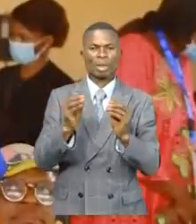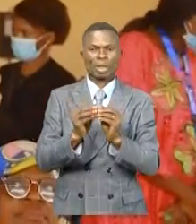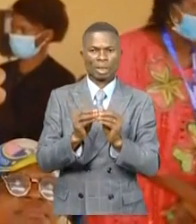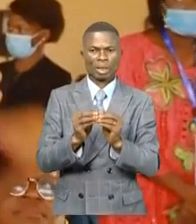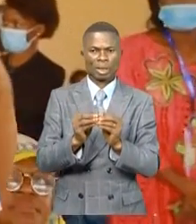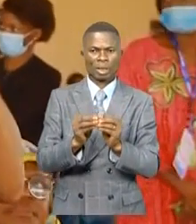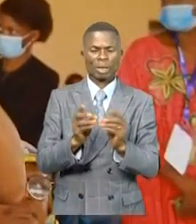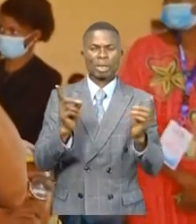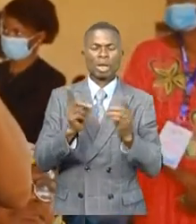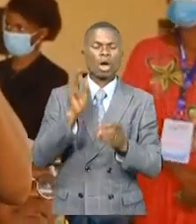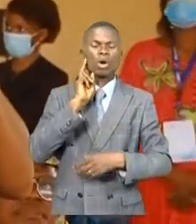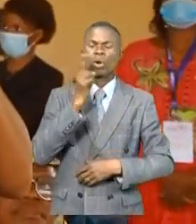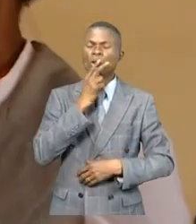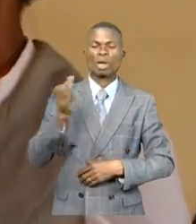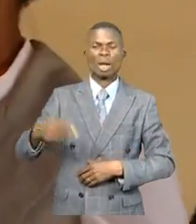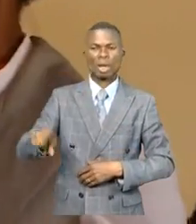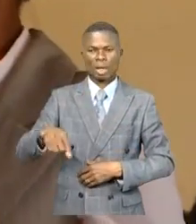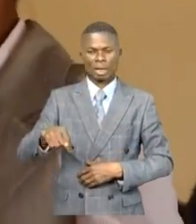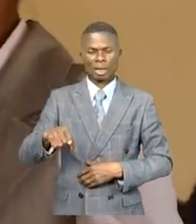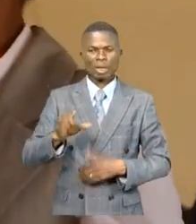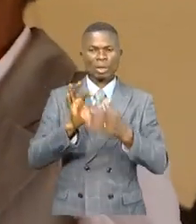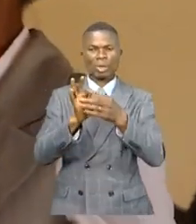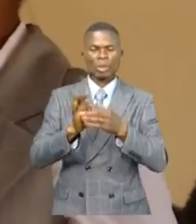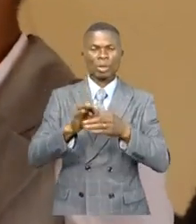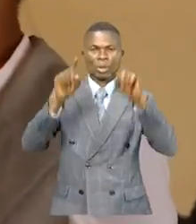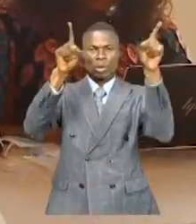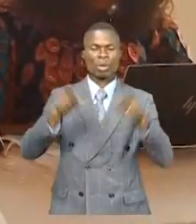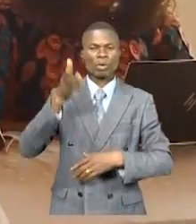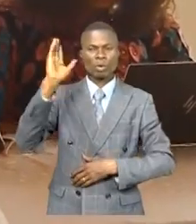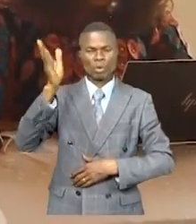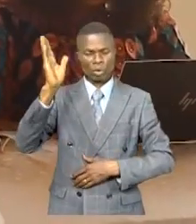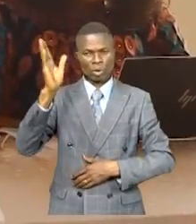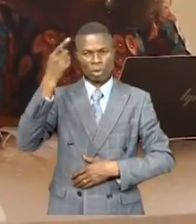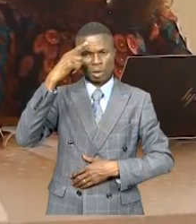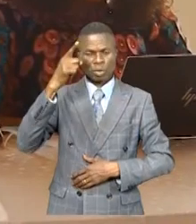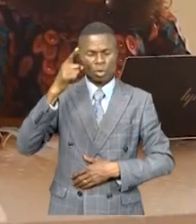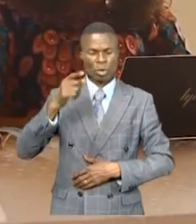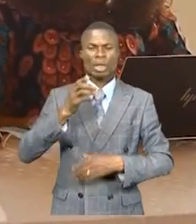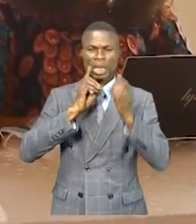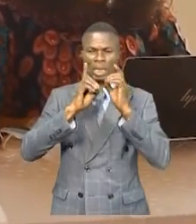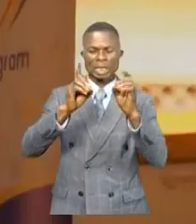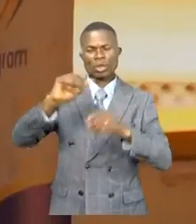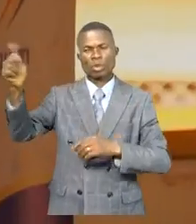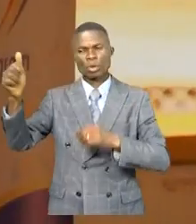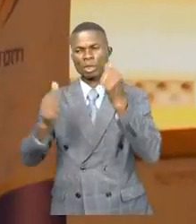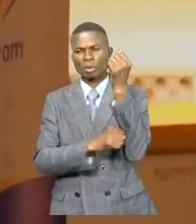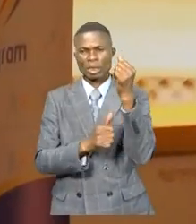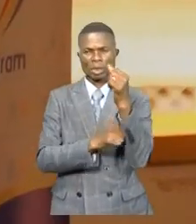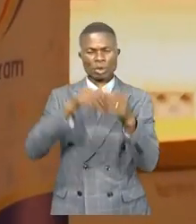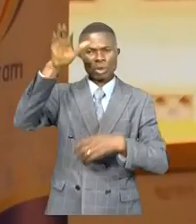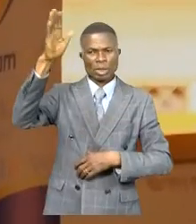à Béatrice Hôtel à Gombe et connectés par visioconférence pour les interventions d'ailleurs. AWEP est